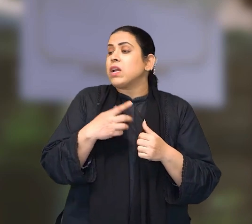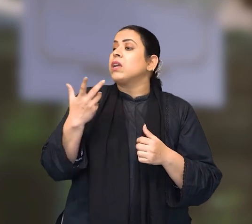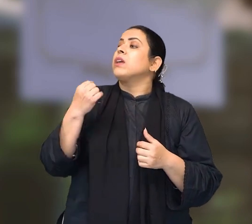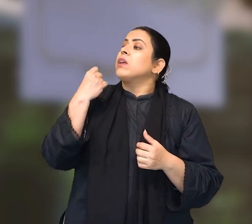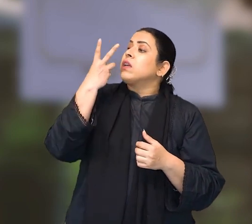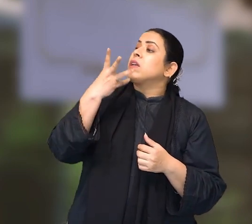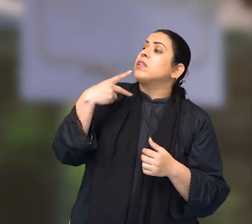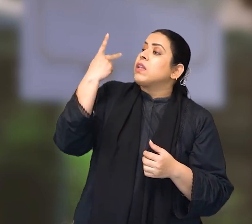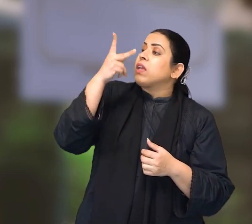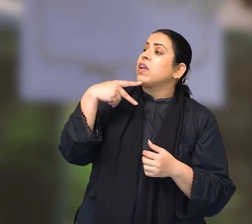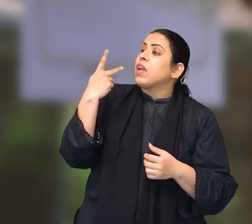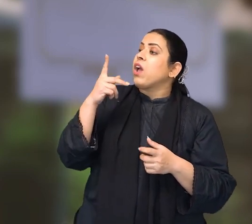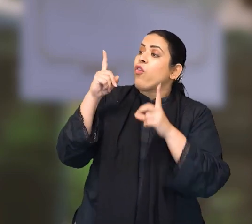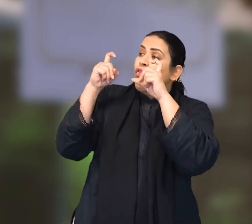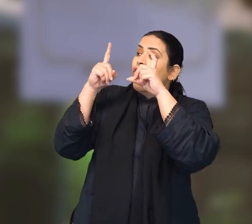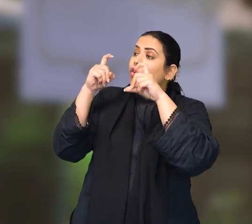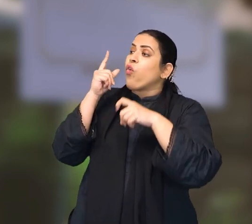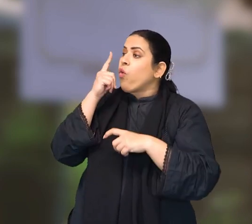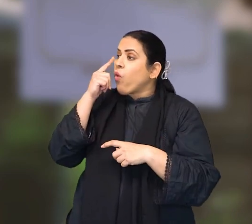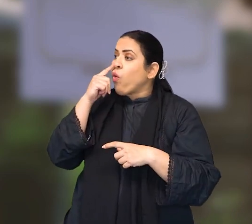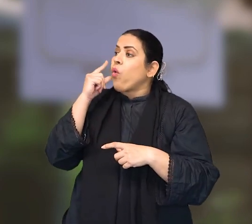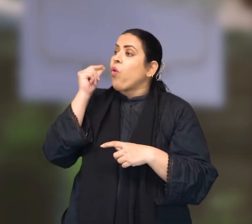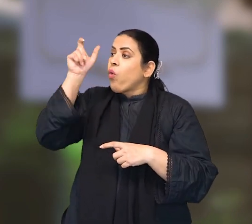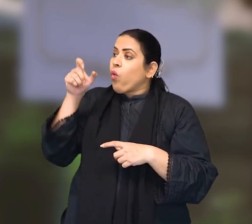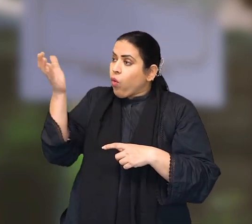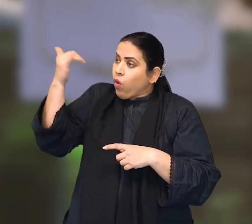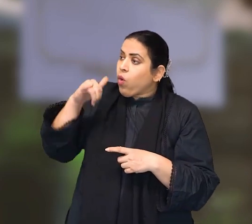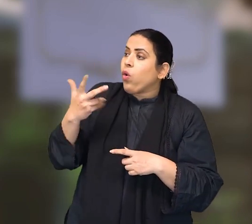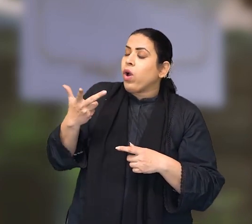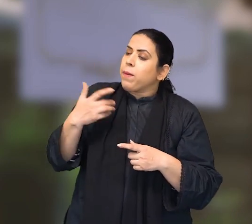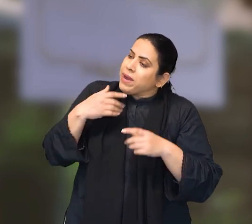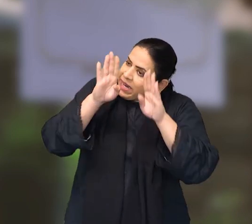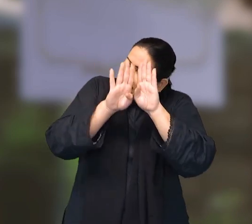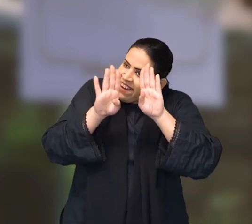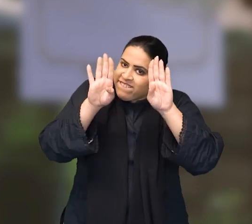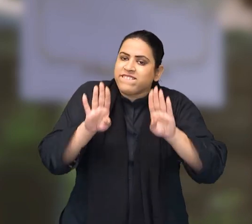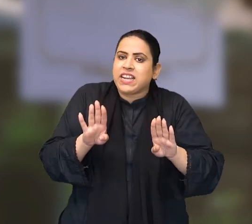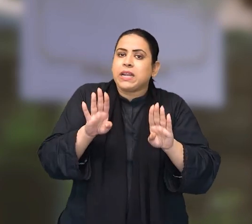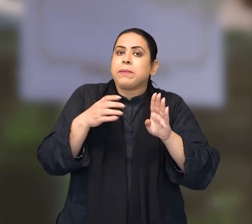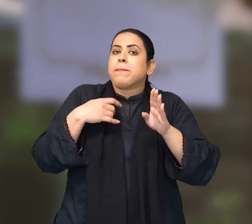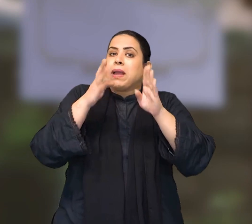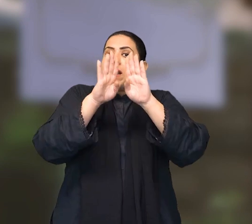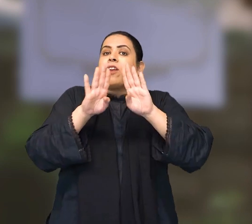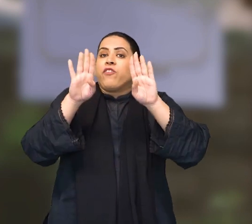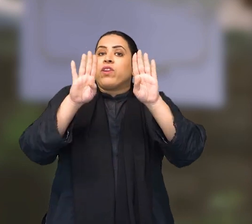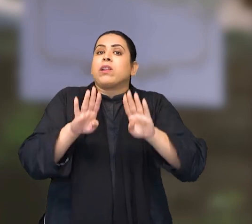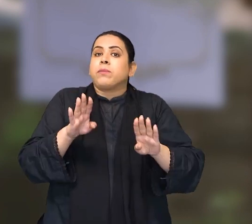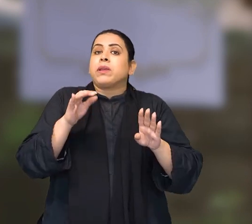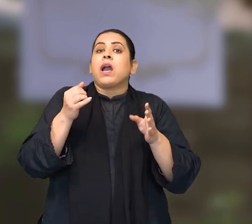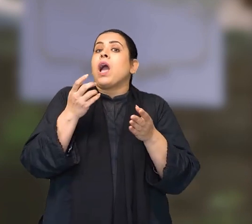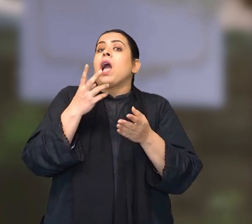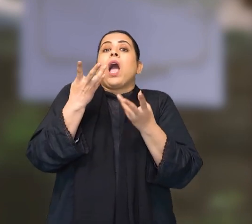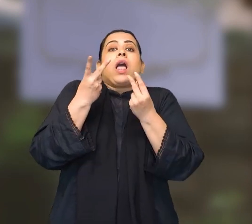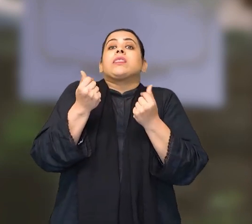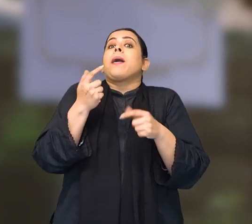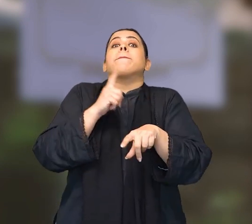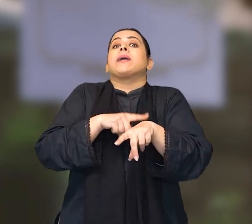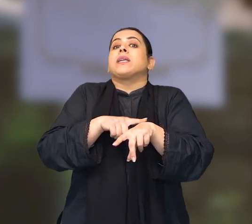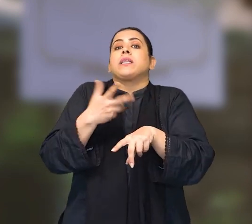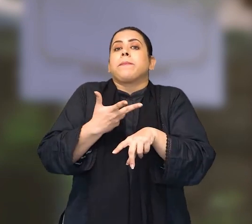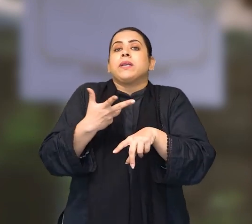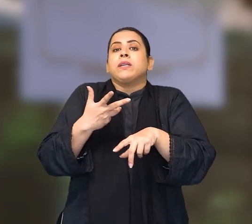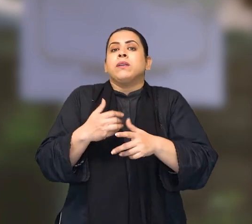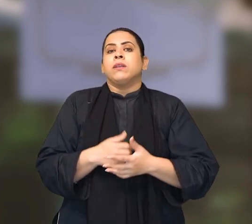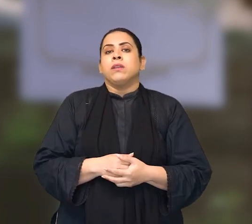कितने फोटोग्राफर्स आएंगे. टेल देम एंड यू नीड टू टेल देम राइट थिंग कि हमारे इवेंट पे इतने लोग आ रहे हैं. यू नीड टू टेल देम कि इवेंट ख़त्म कितने बजे